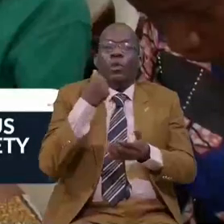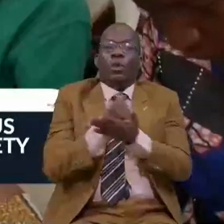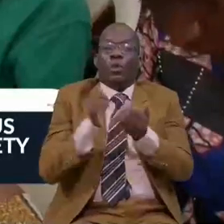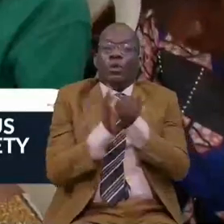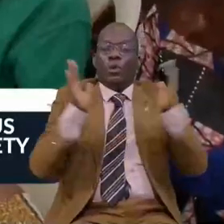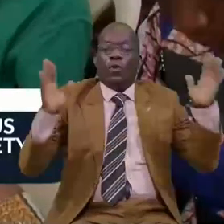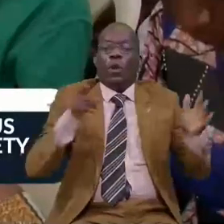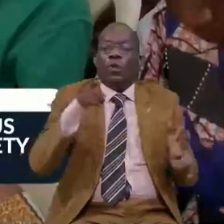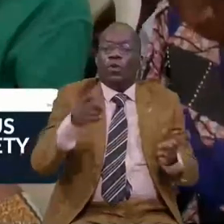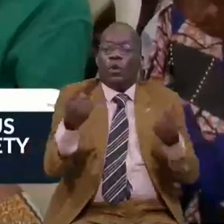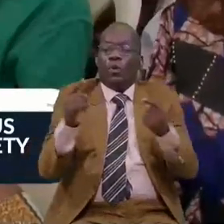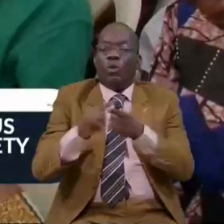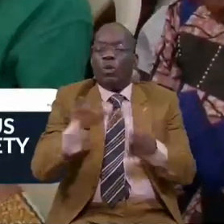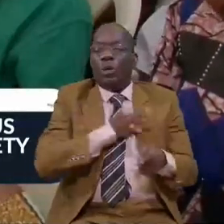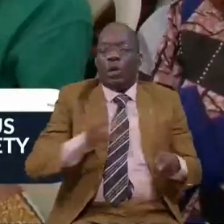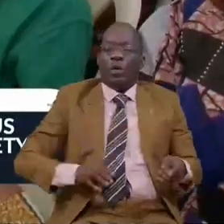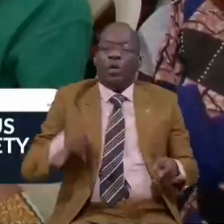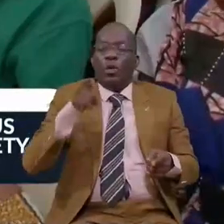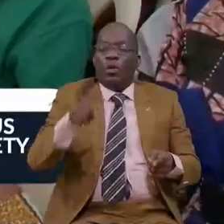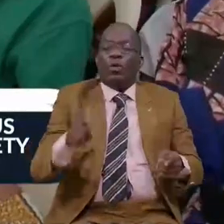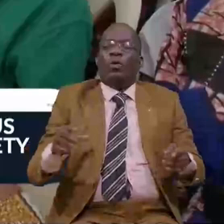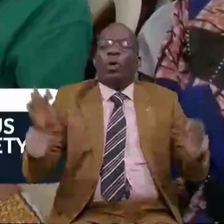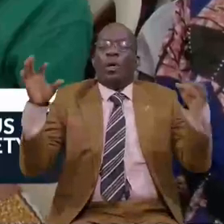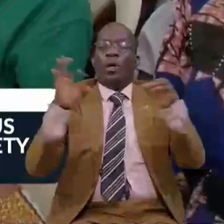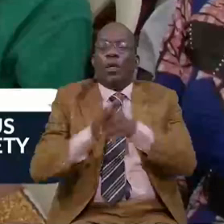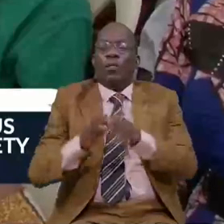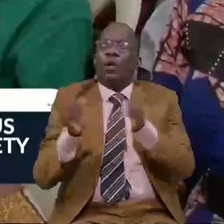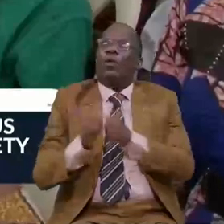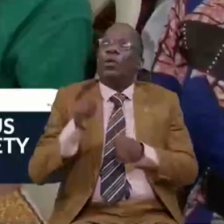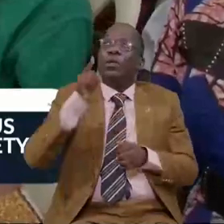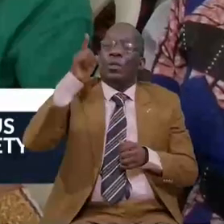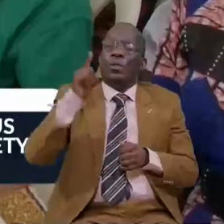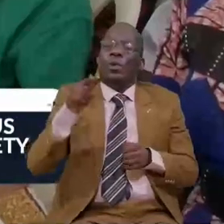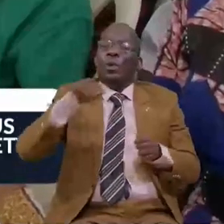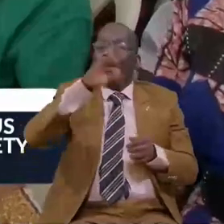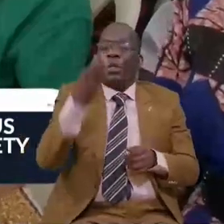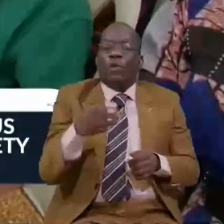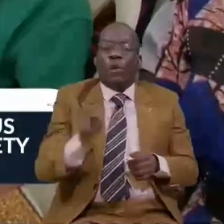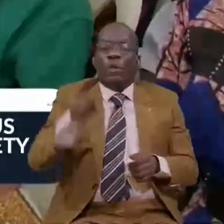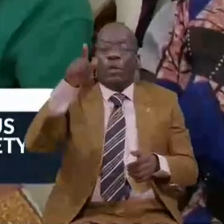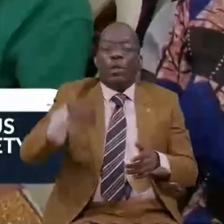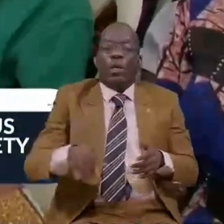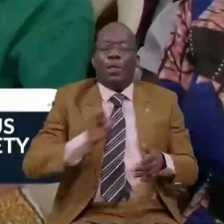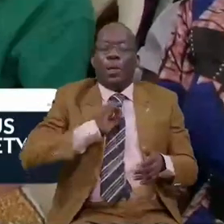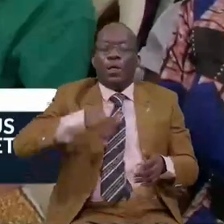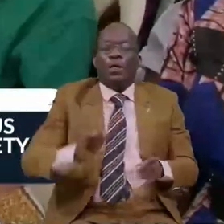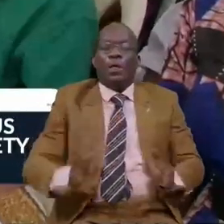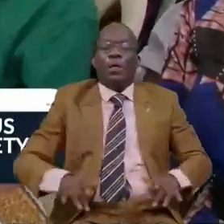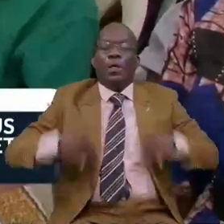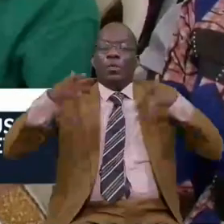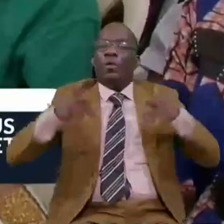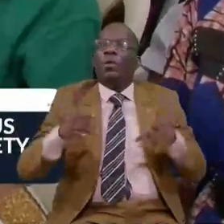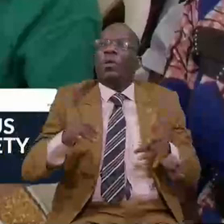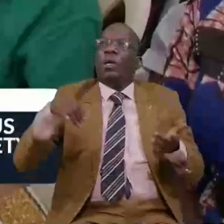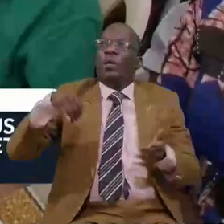Il nous dit, j'ai été crucifié. Tu viens à Christ et tu t'identifies à lui, avec Christ. Si je